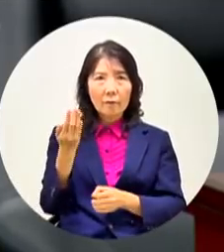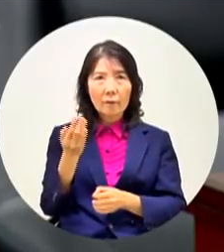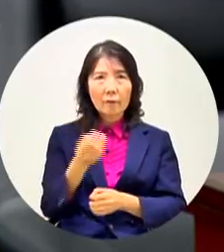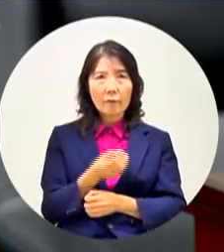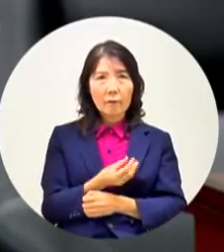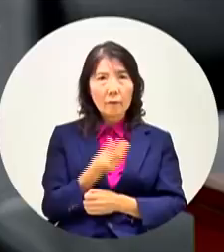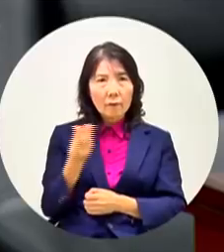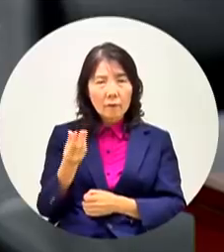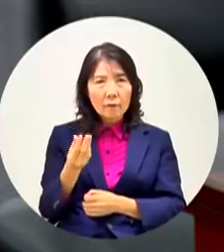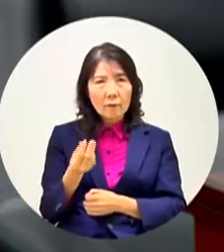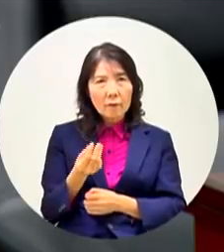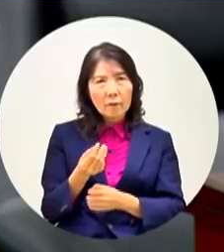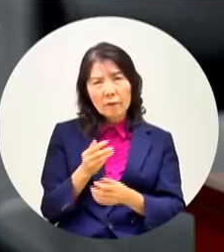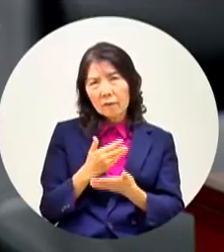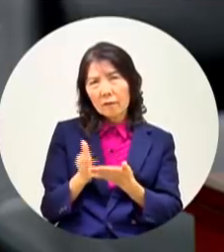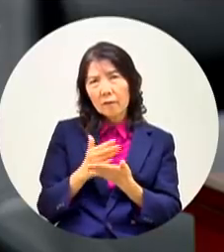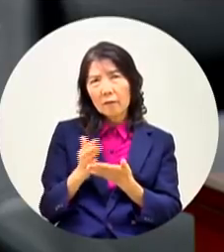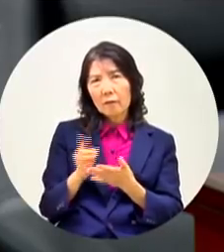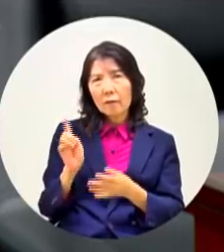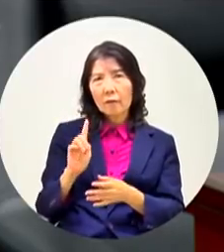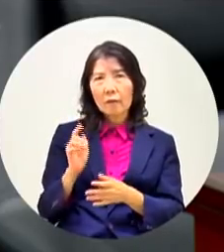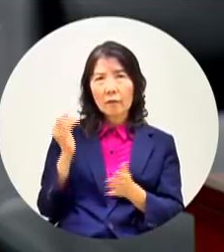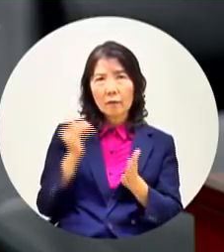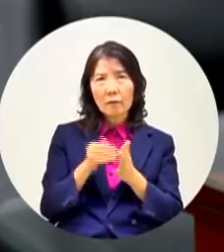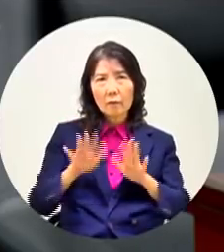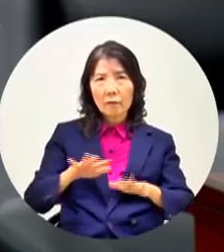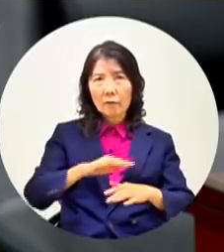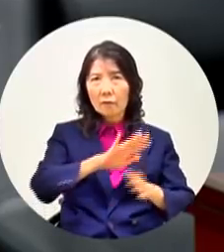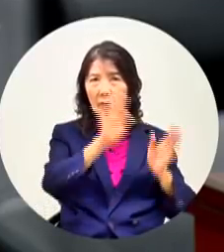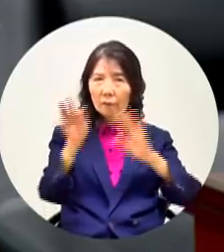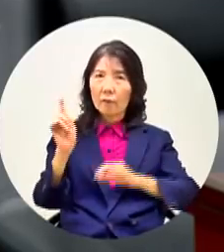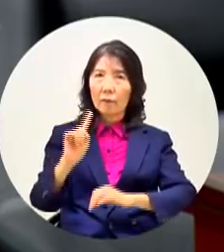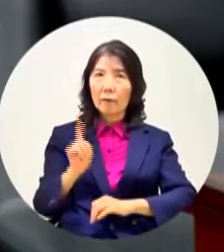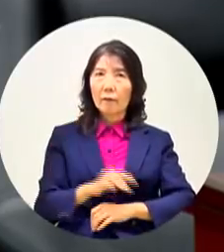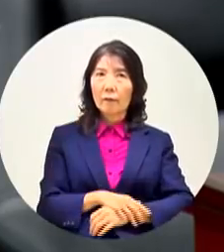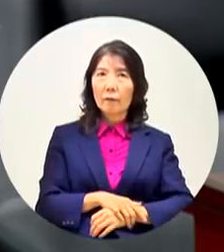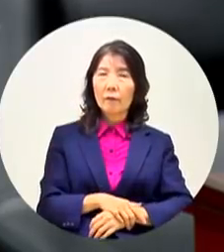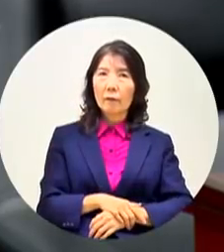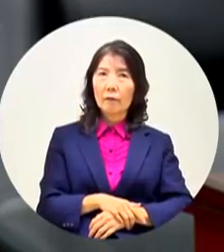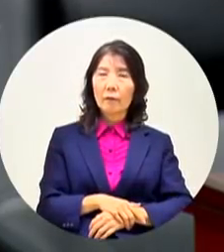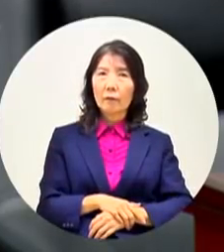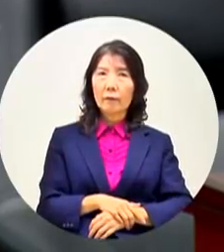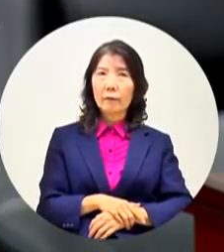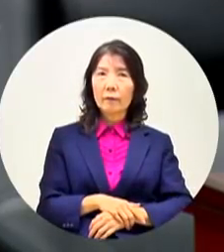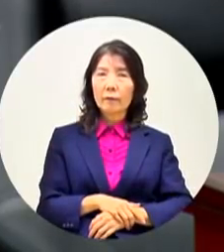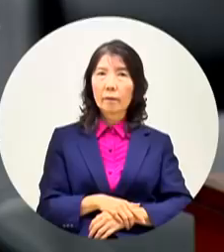阿伯处理的到底是以目前他们的情况是解决到什么程度？